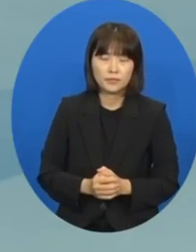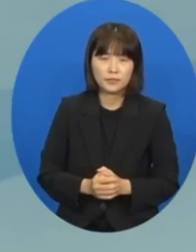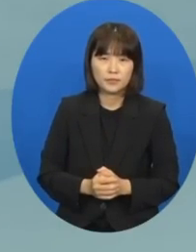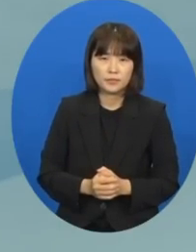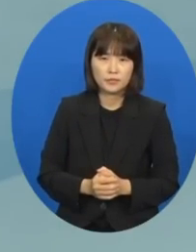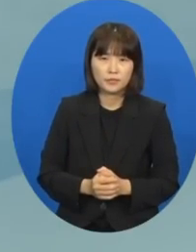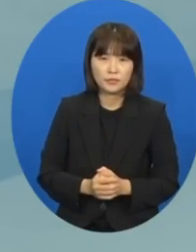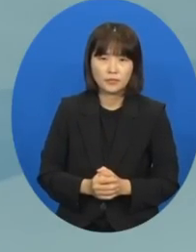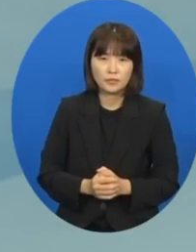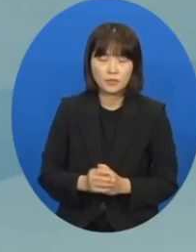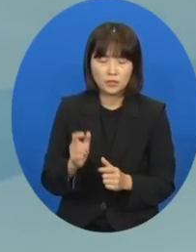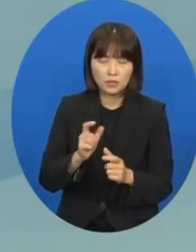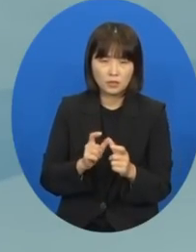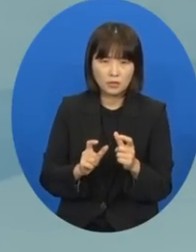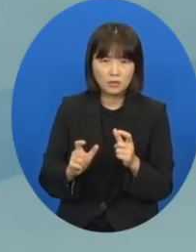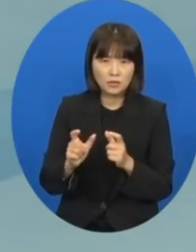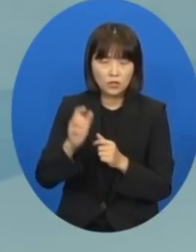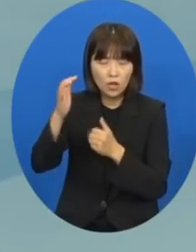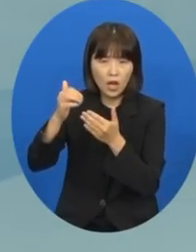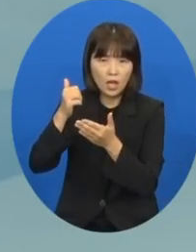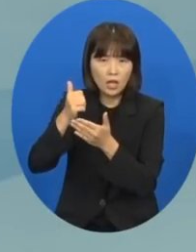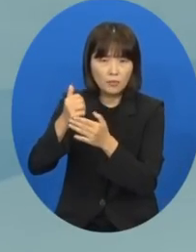그렇게 되는가,